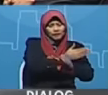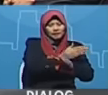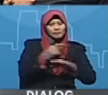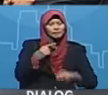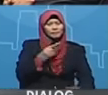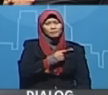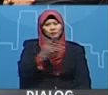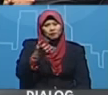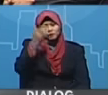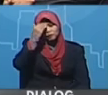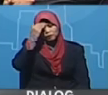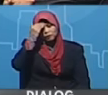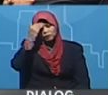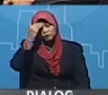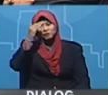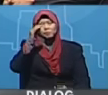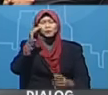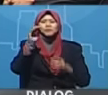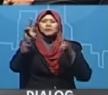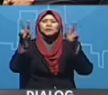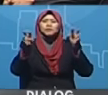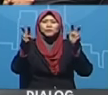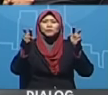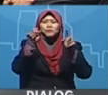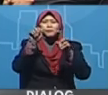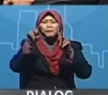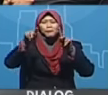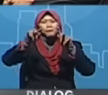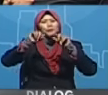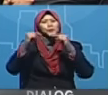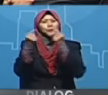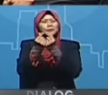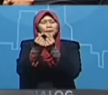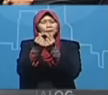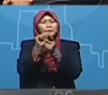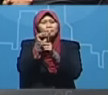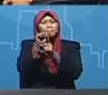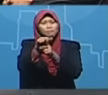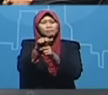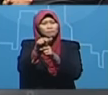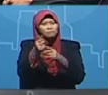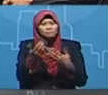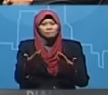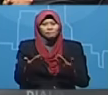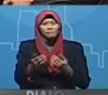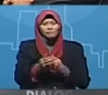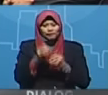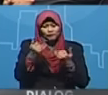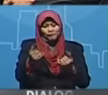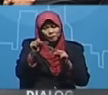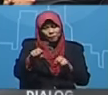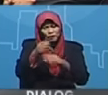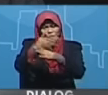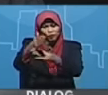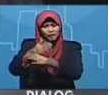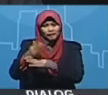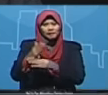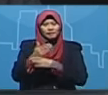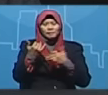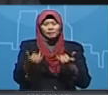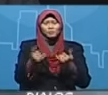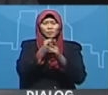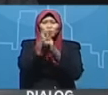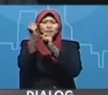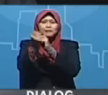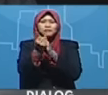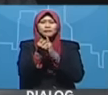tentang isu penipuan pakej pelancongan, tapi dahulu saya nak mengajak Encik Alan untuk berkongsi tentang senario semasa pelancongan